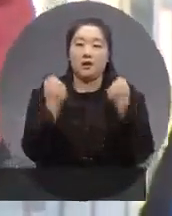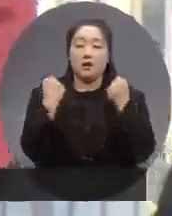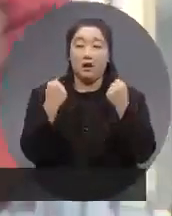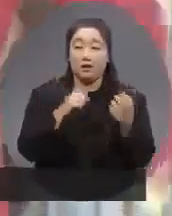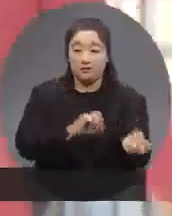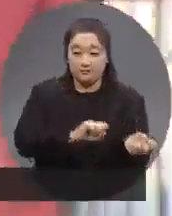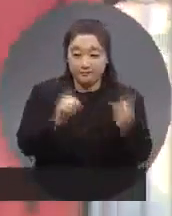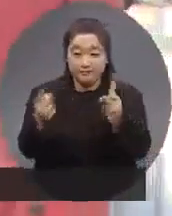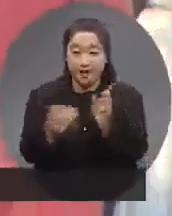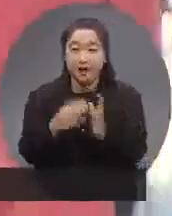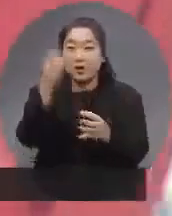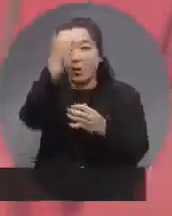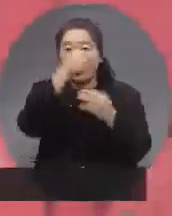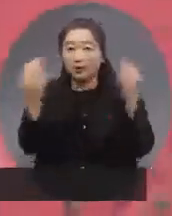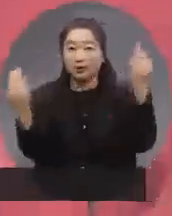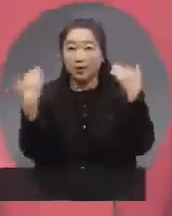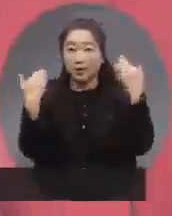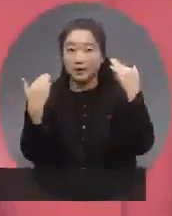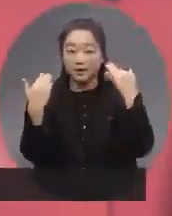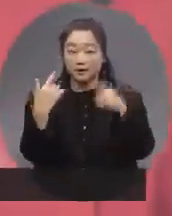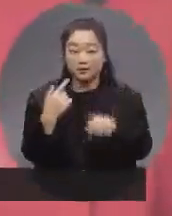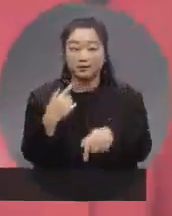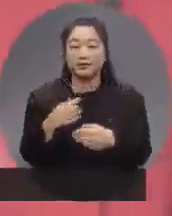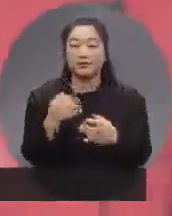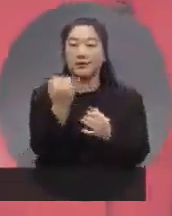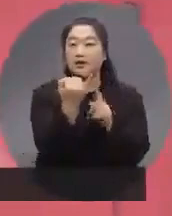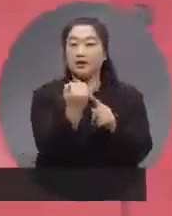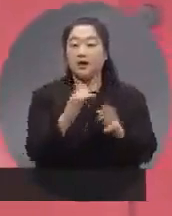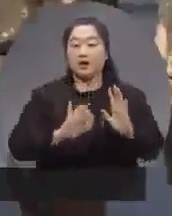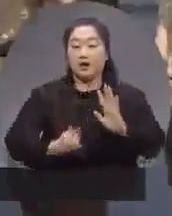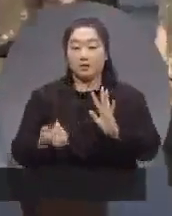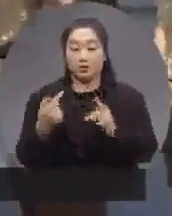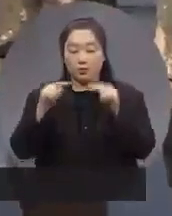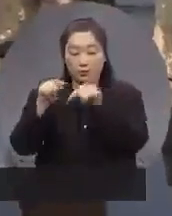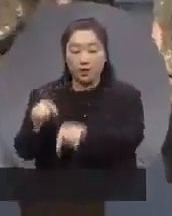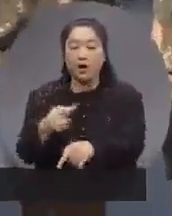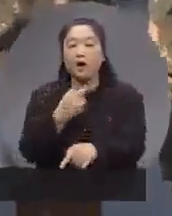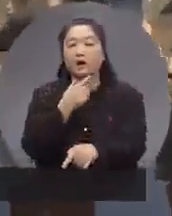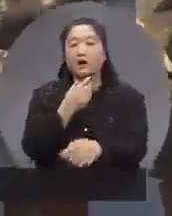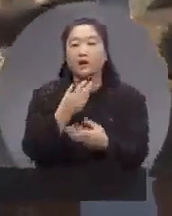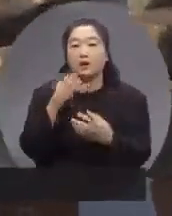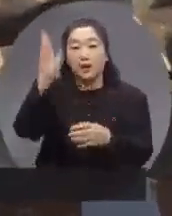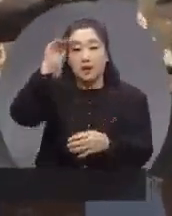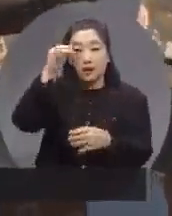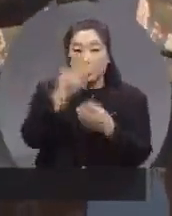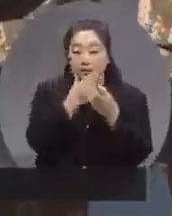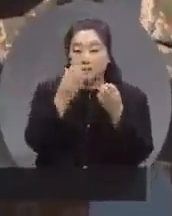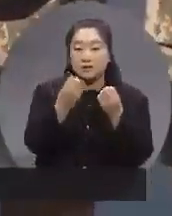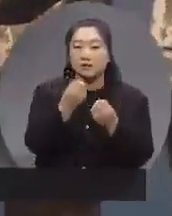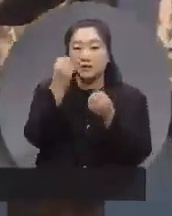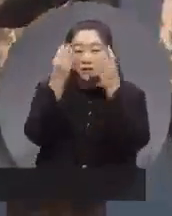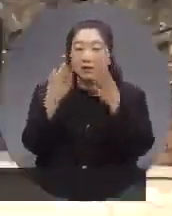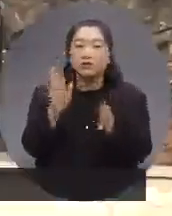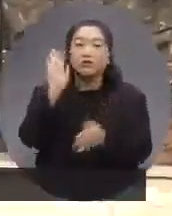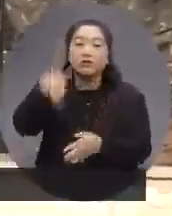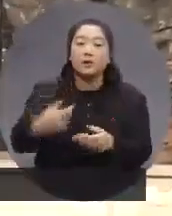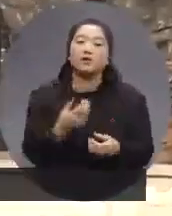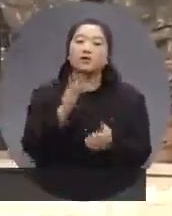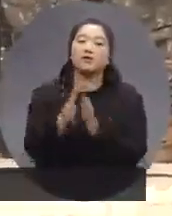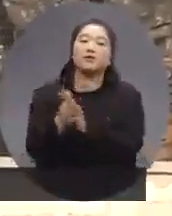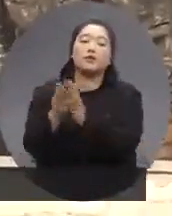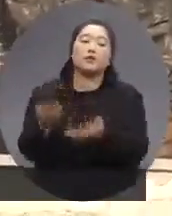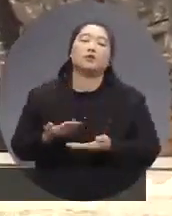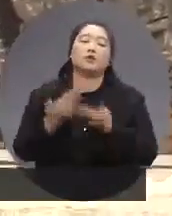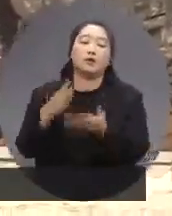되찾아 고등학생이 된 좋은 누리 양과 가족도 찾아와 달관이의 새 출발을 응원했습니다.